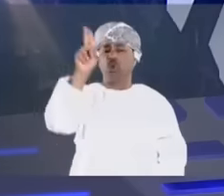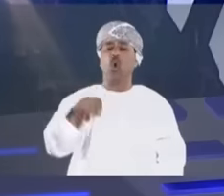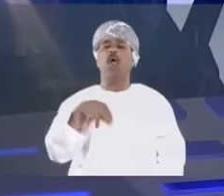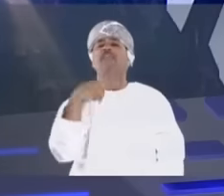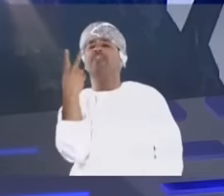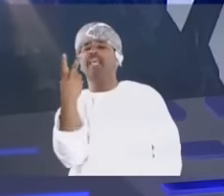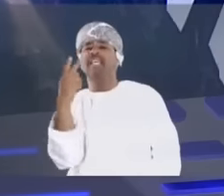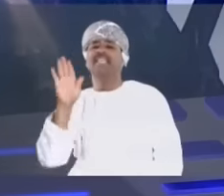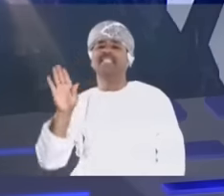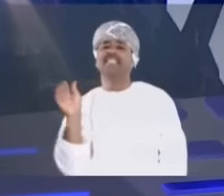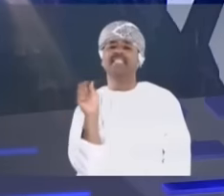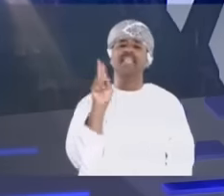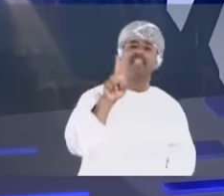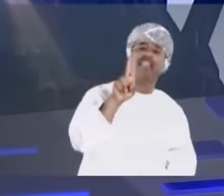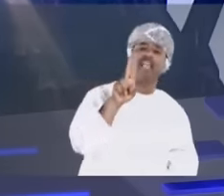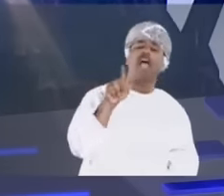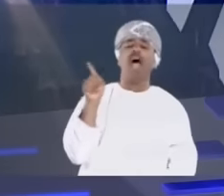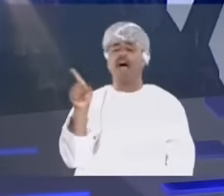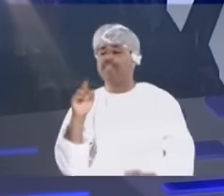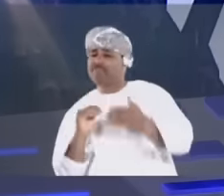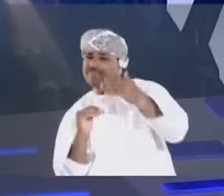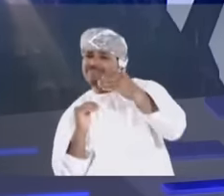27 دولارا و2 سنت، مرتفعا بذلك